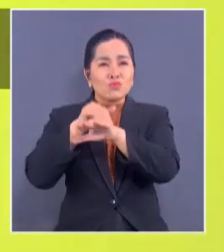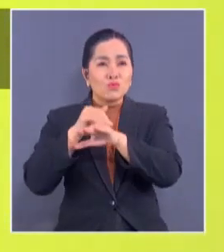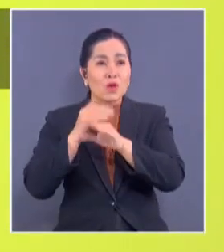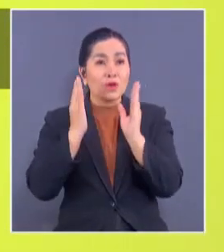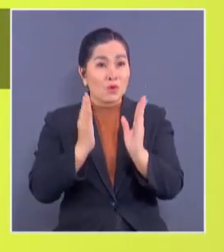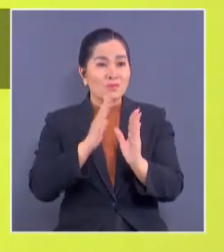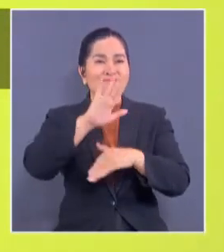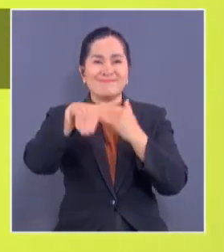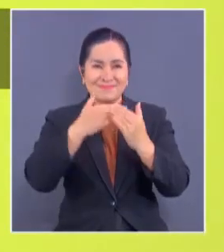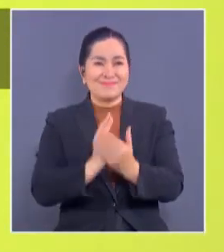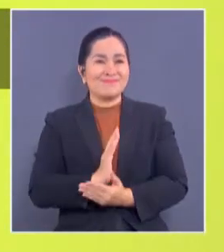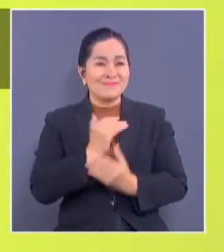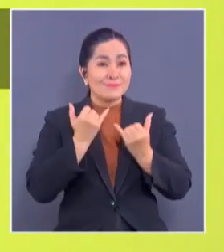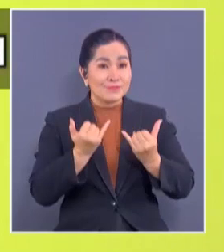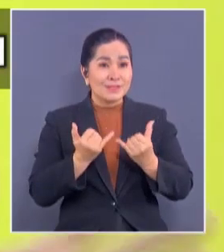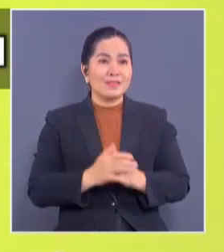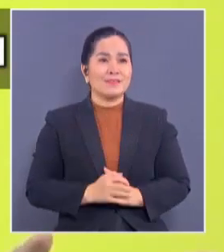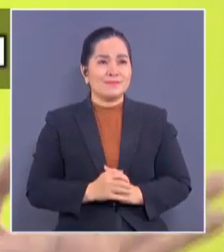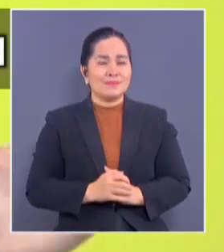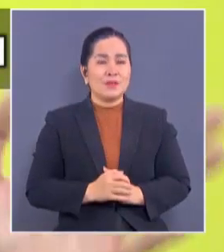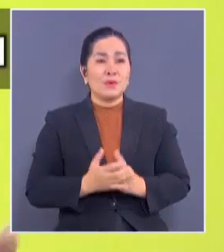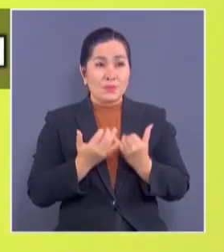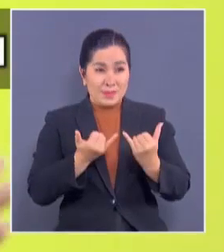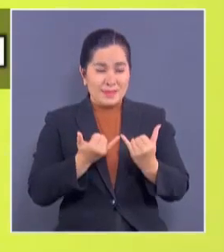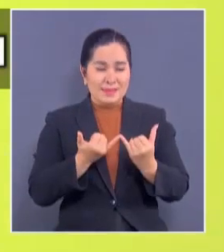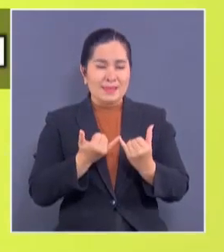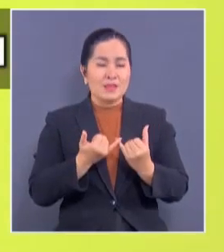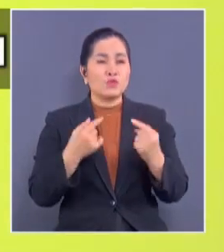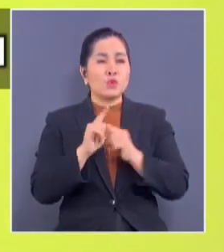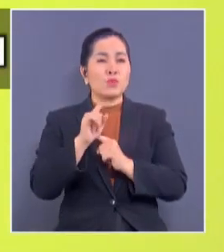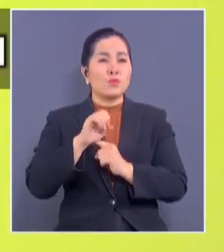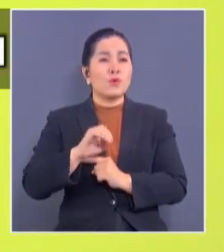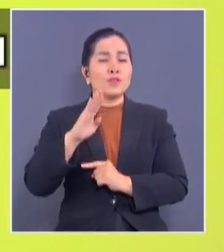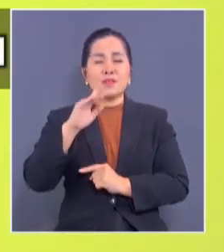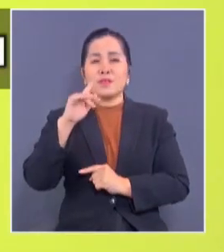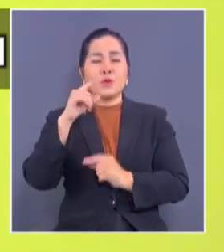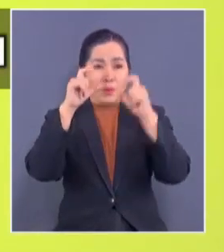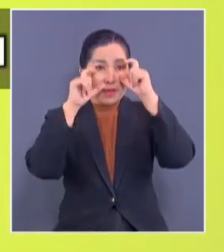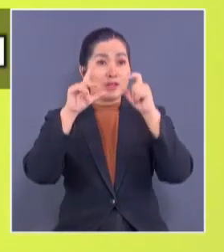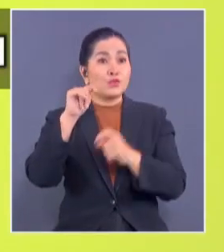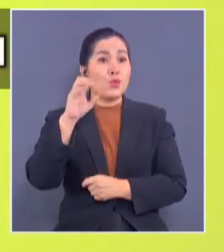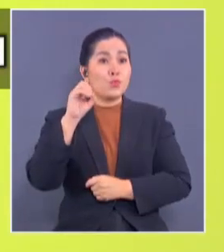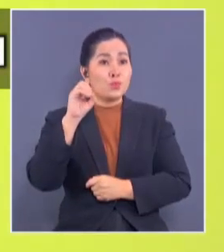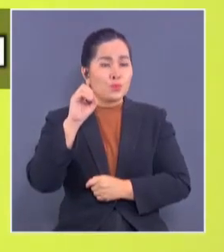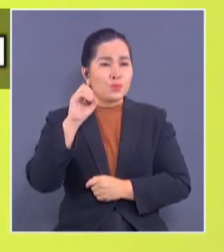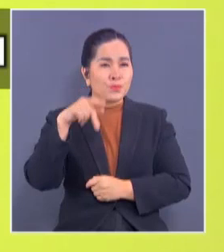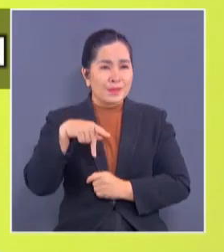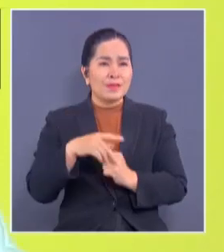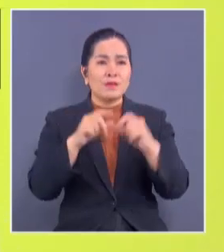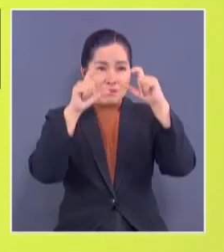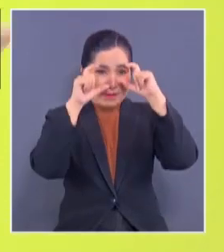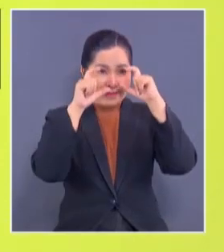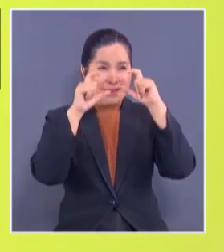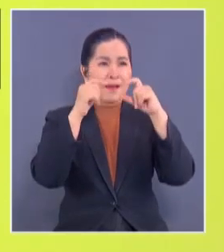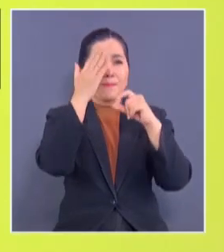ขกที่มีเกียรติทุกคนในงานวันนี้ด้วยนะคะวันนี้ค่ะทางท็อปเจริญนะคะเราได้ทำการรูปแว่นตาค่ะเพื่อให้ทุกคนเนี่ย